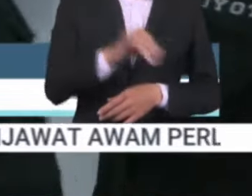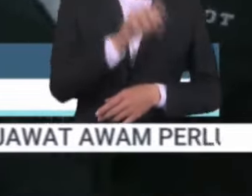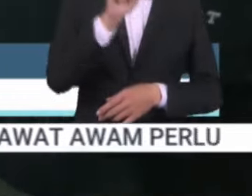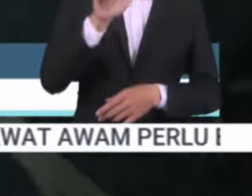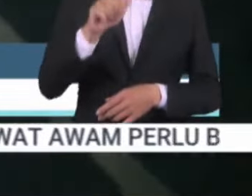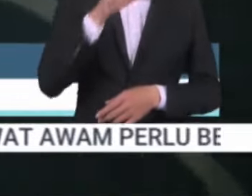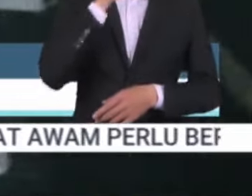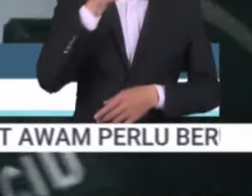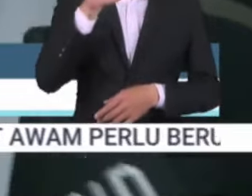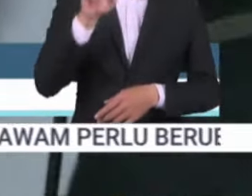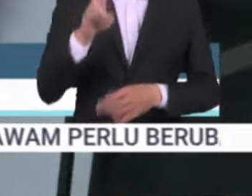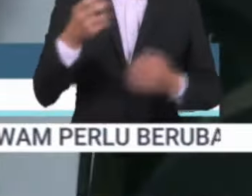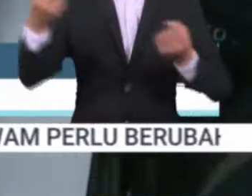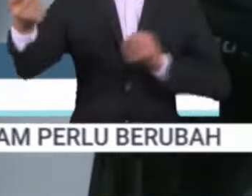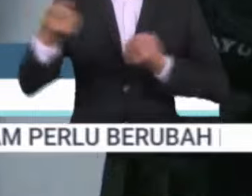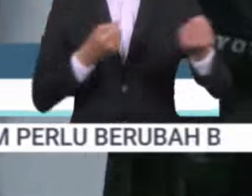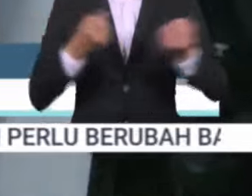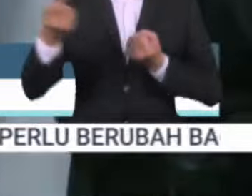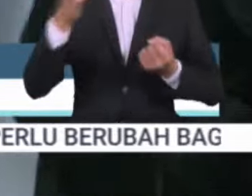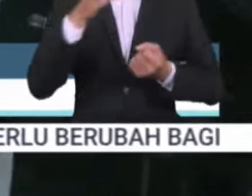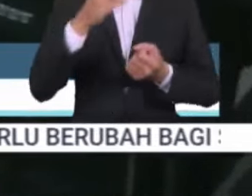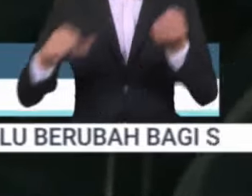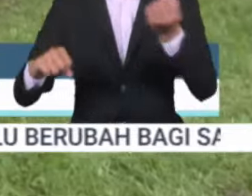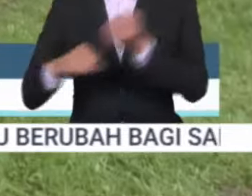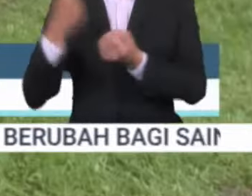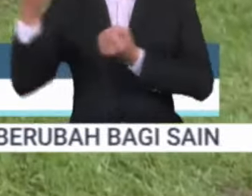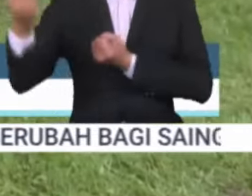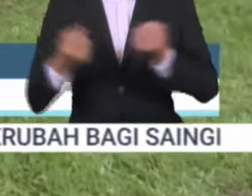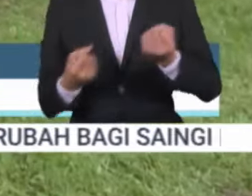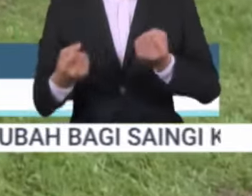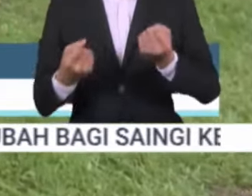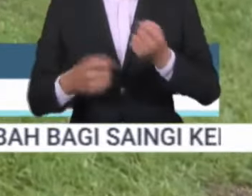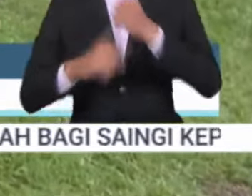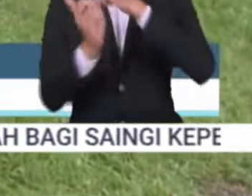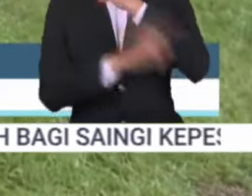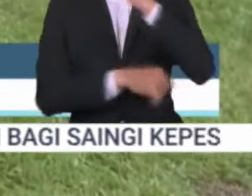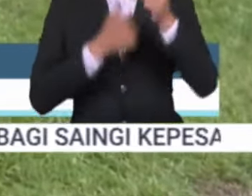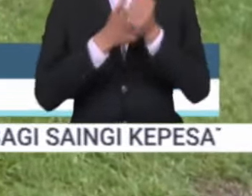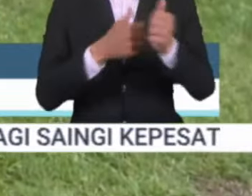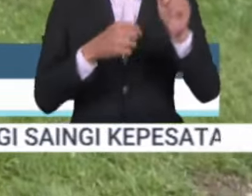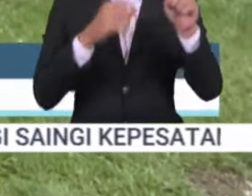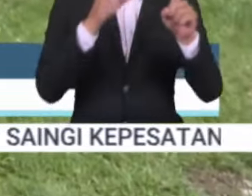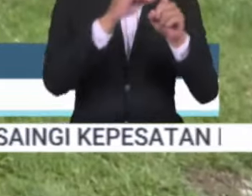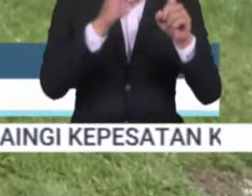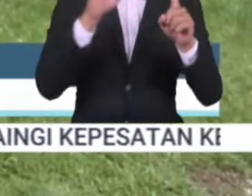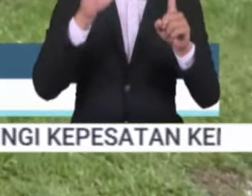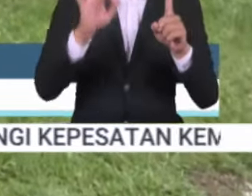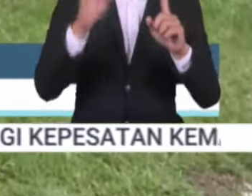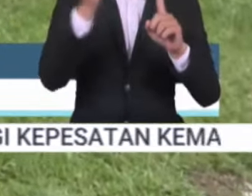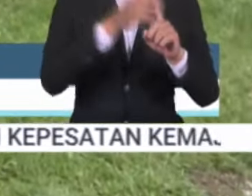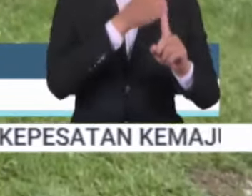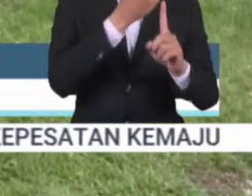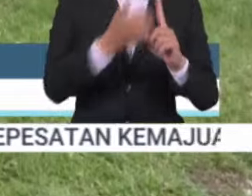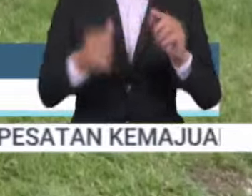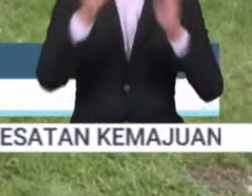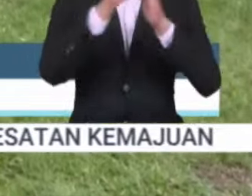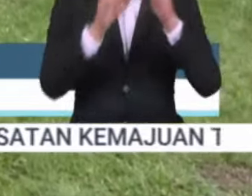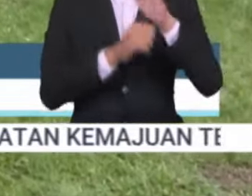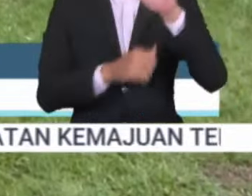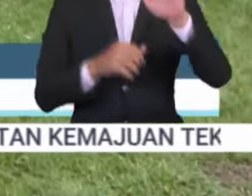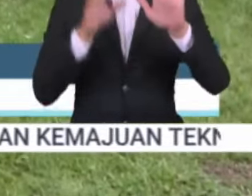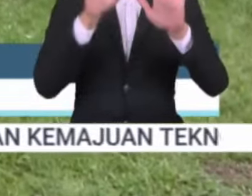tahun adalah pemandu lori dan kelindan terlibat. Mereka didakwa di bawah Seksyen 109 Kanun Keseksaan